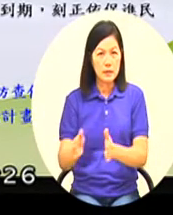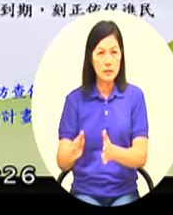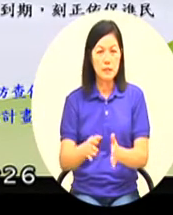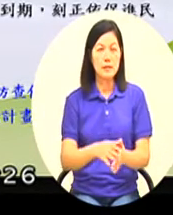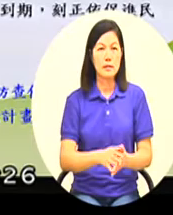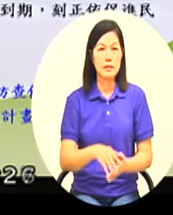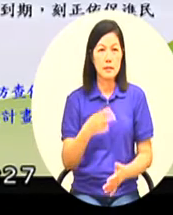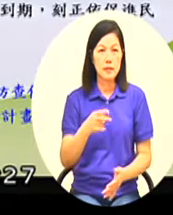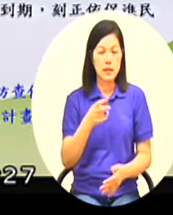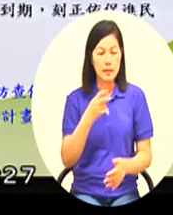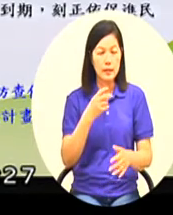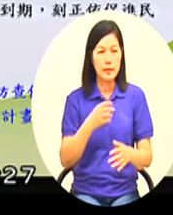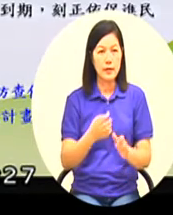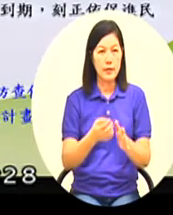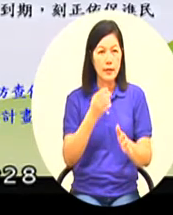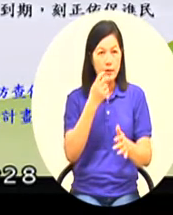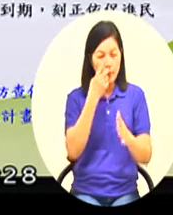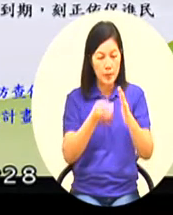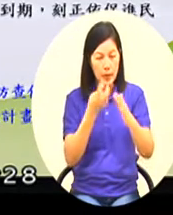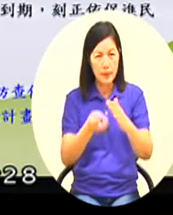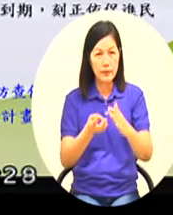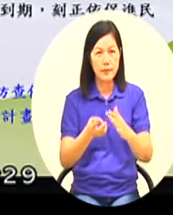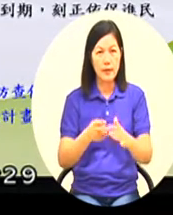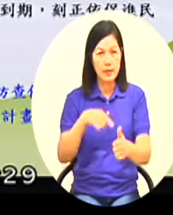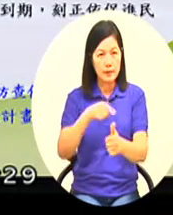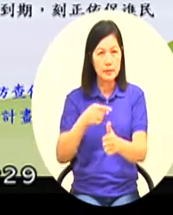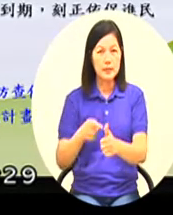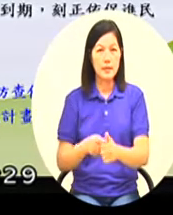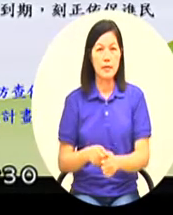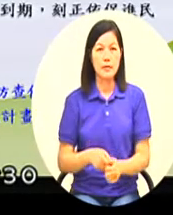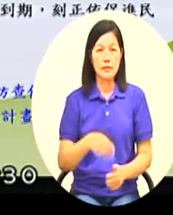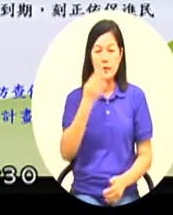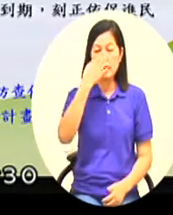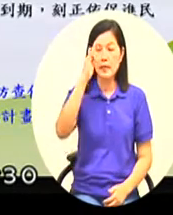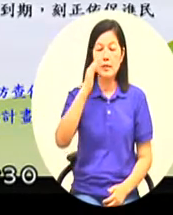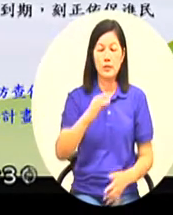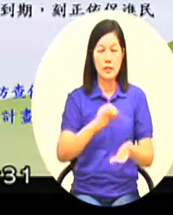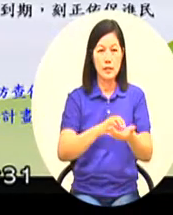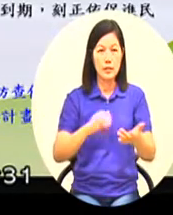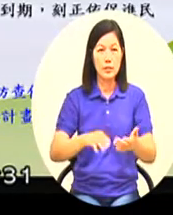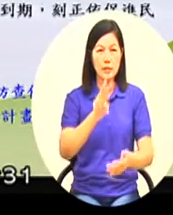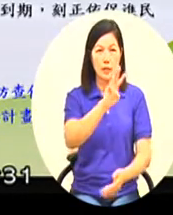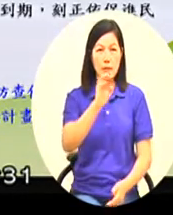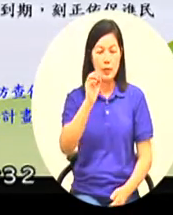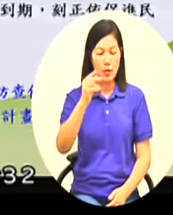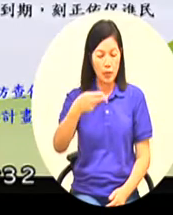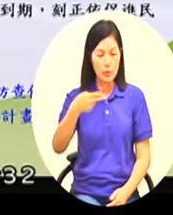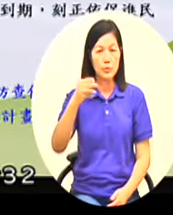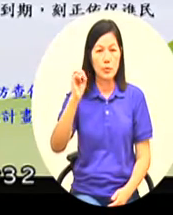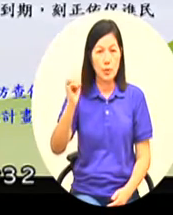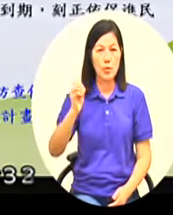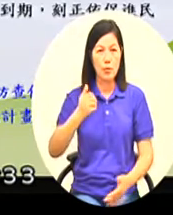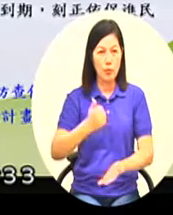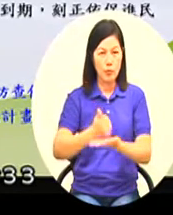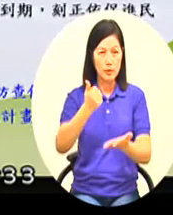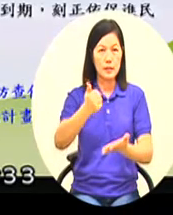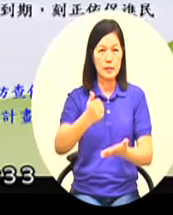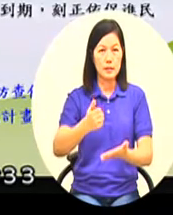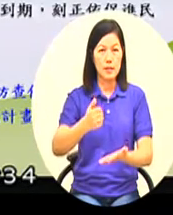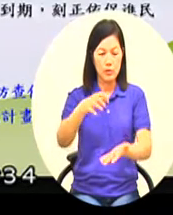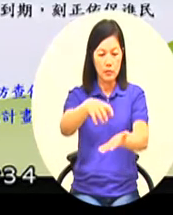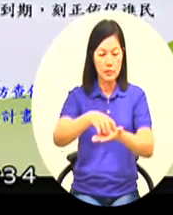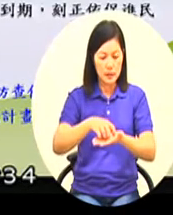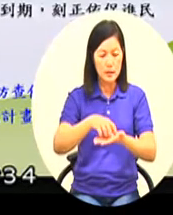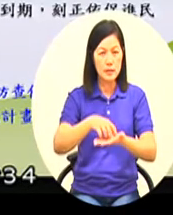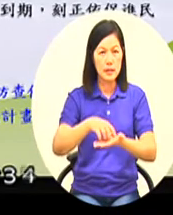访查督导一个机构的计划。那凯旋医院的话，荣获 WHO 健康促进医院进阶认证试验计